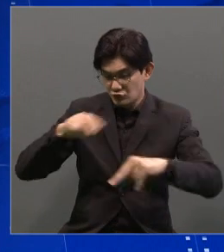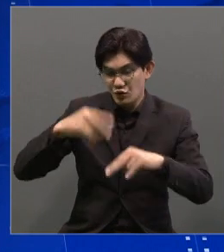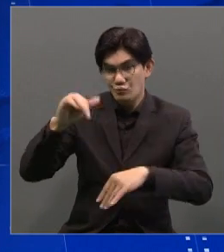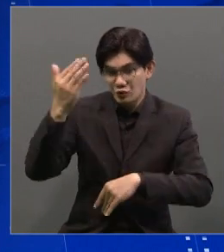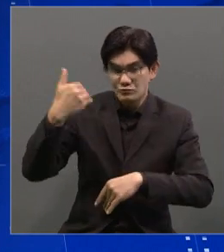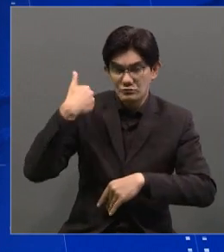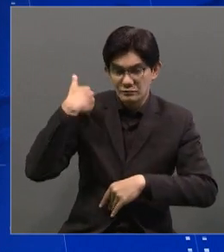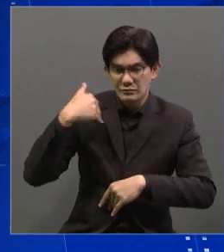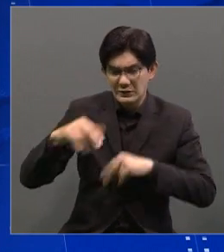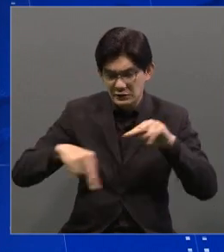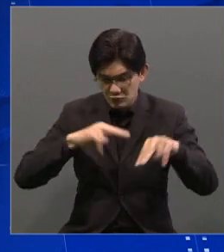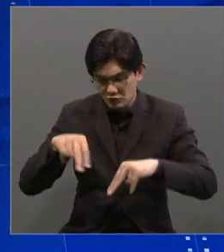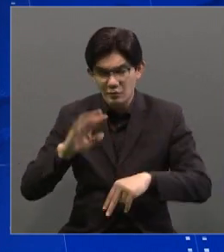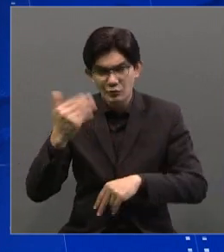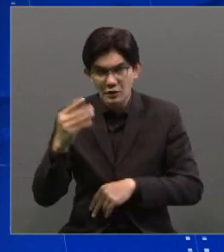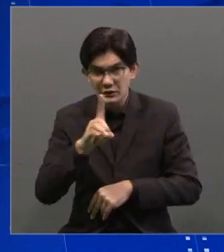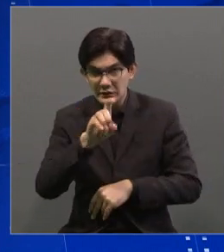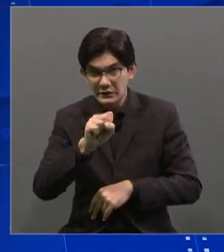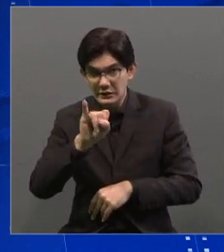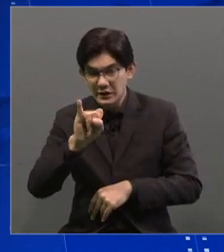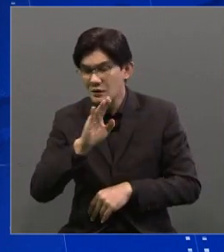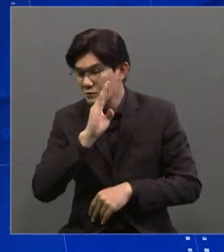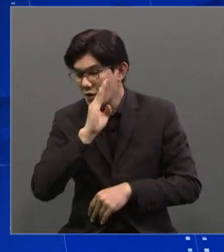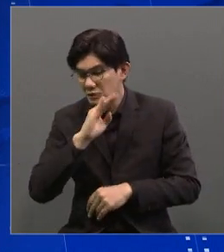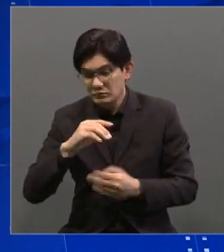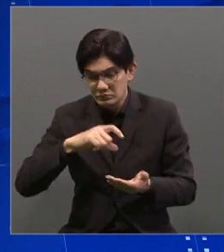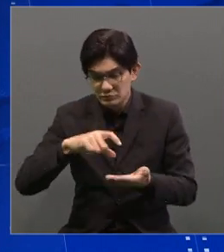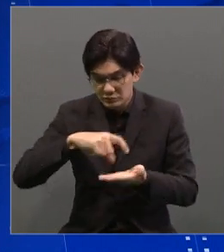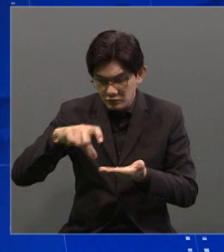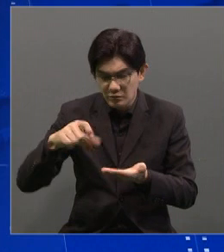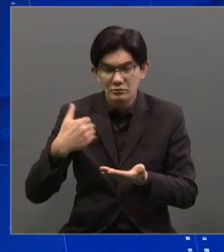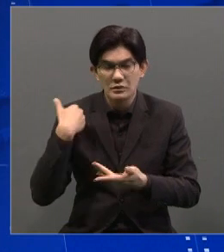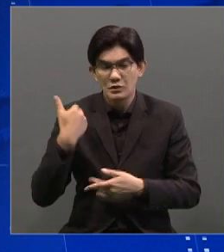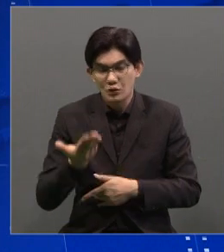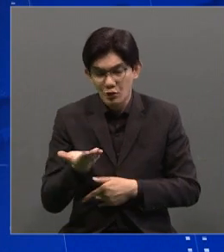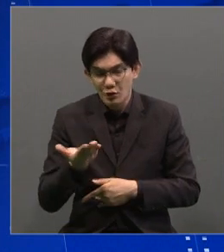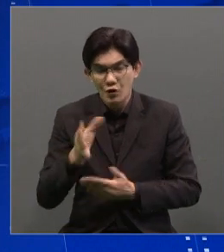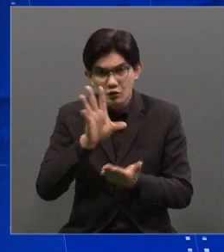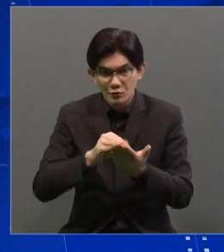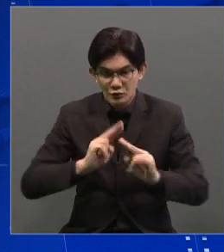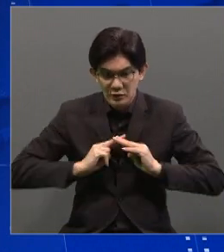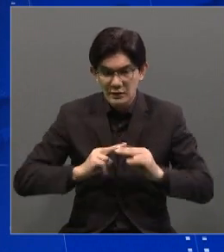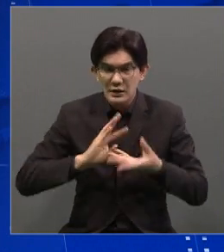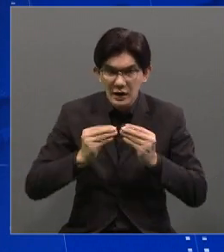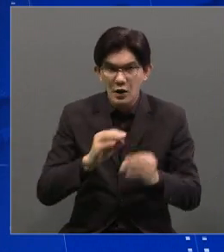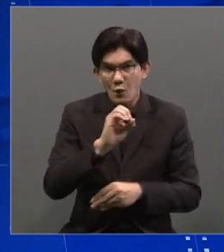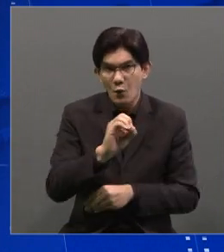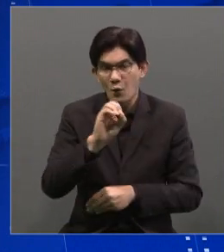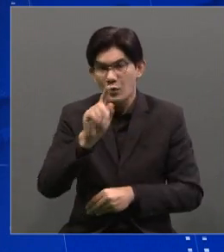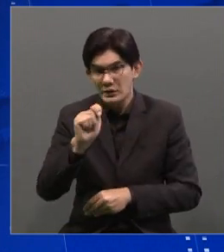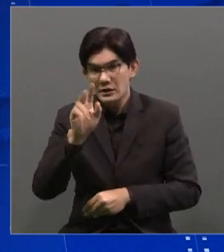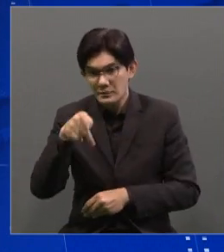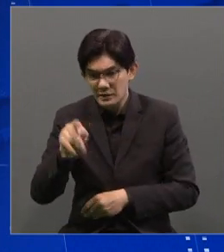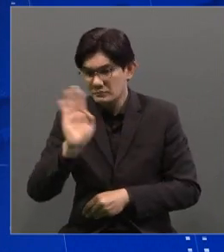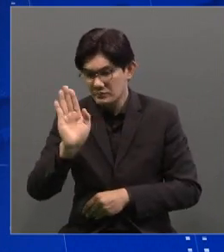ให้ดีเอาให้ชัวร์ถ้าเขาบอกให้ท่านโอนเงินไปขอข้อมูลส่วนตัวไม่ต้องเลยนะคะขอรหัส otpที่ส่งไปที่เครื่องเนี่ย